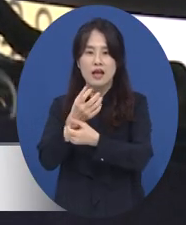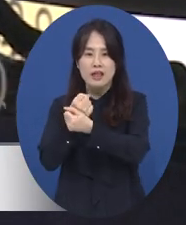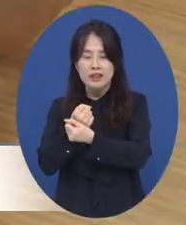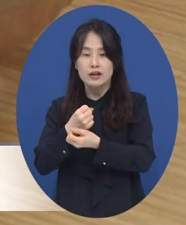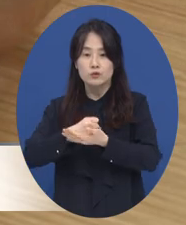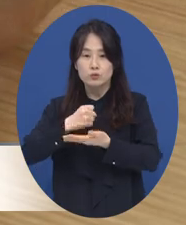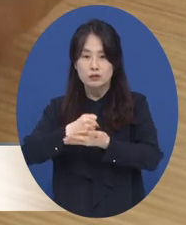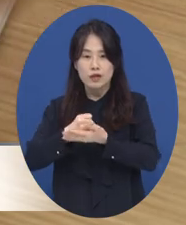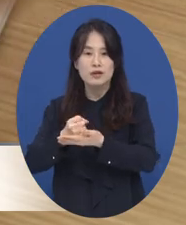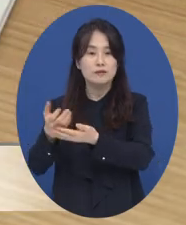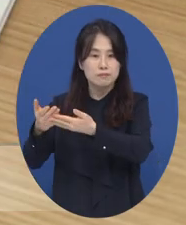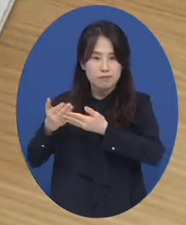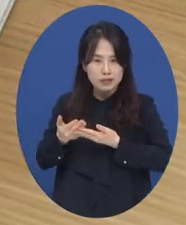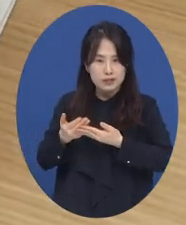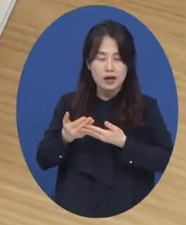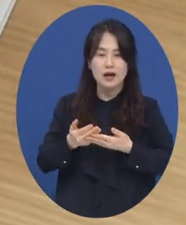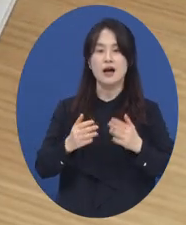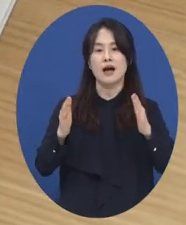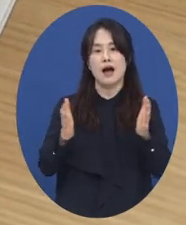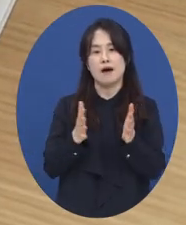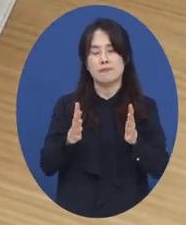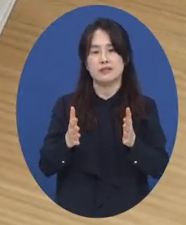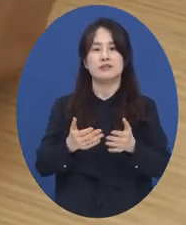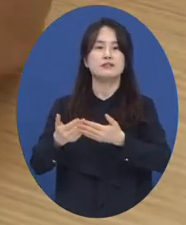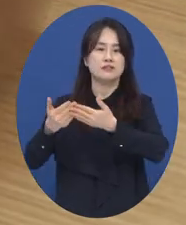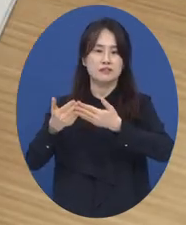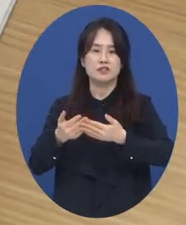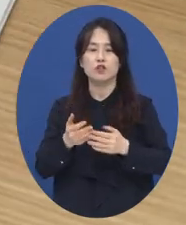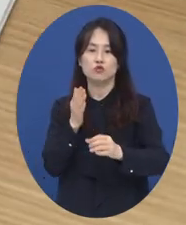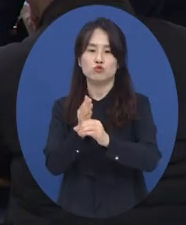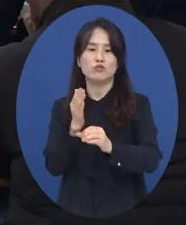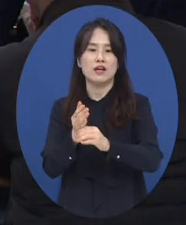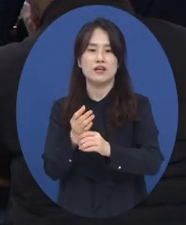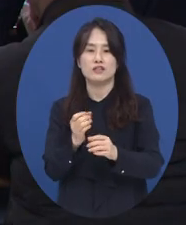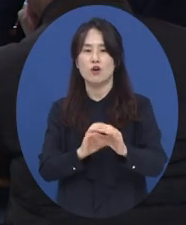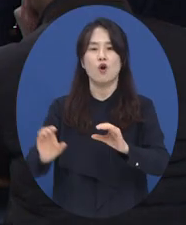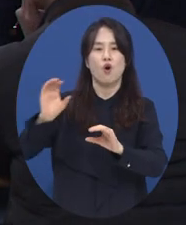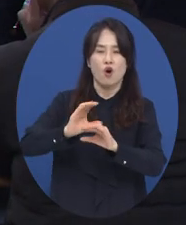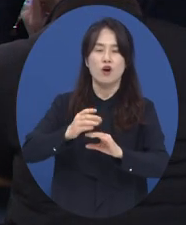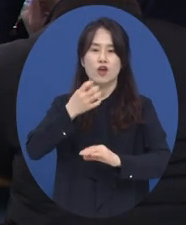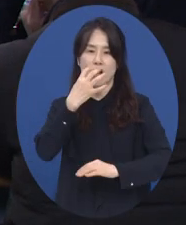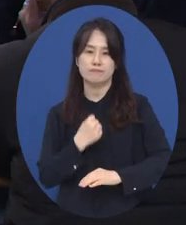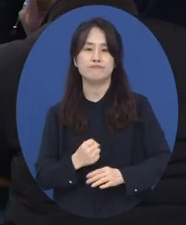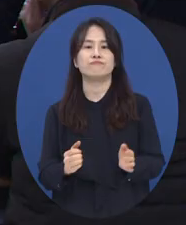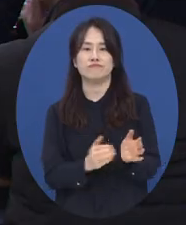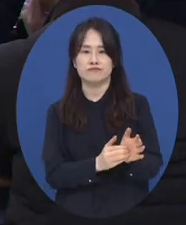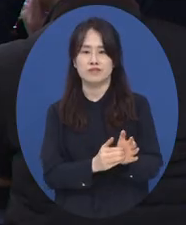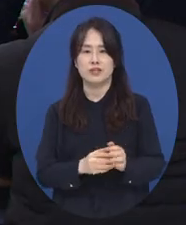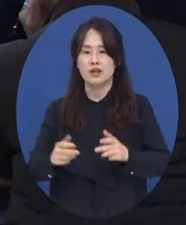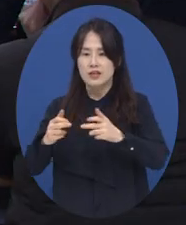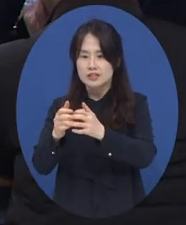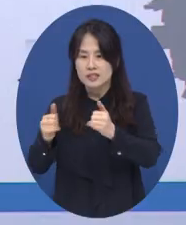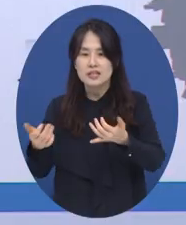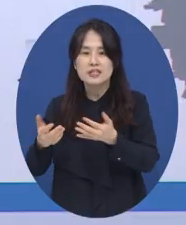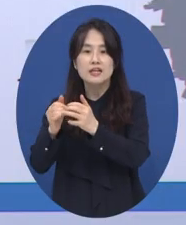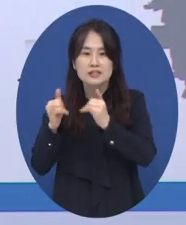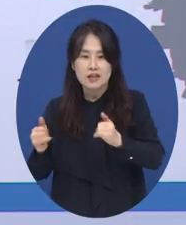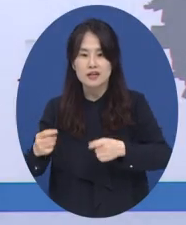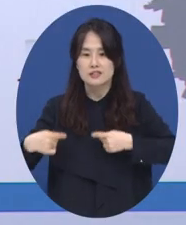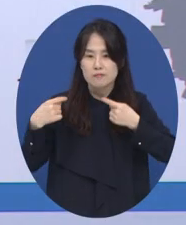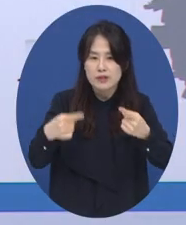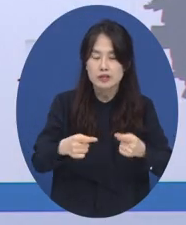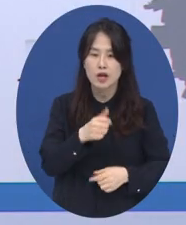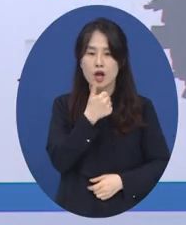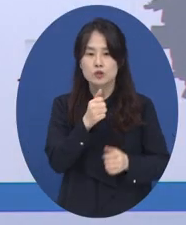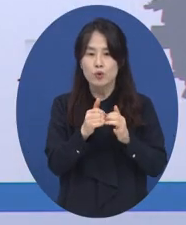분양권을 젊 매매하는 등의 수법으로 이직을 챙겼습니다 장애인 단체의 간부가 가 담에 재 상자를 집단으로